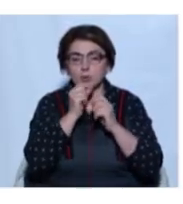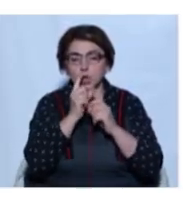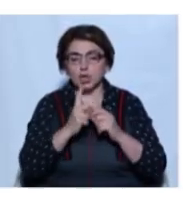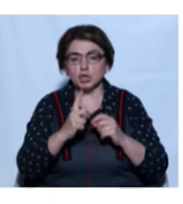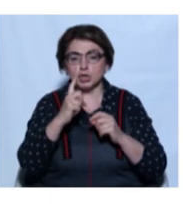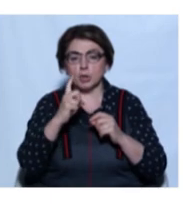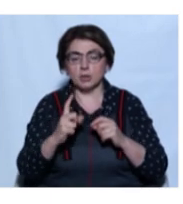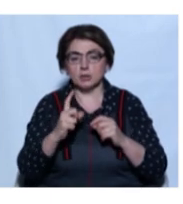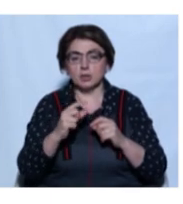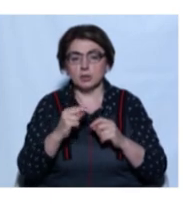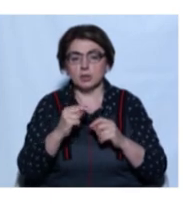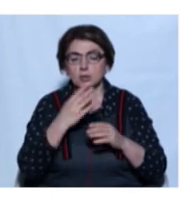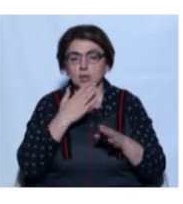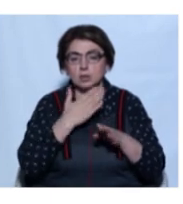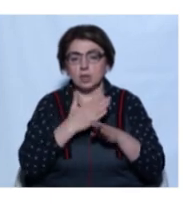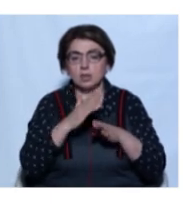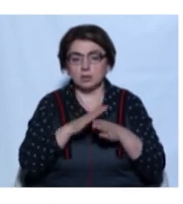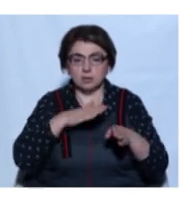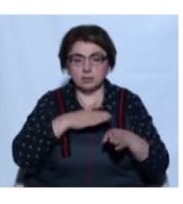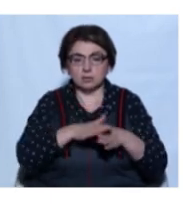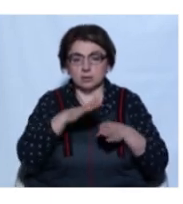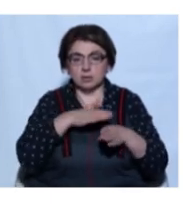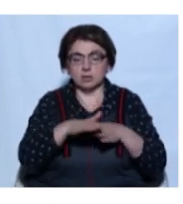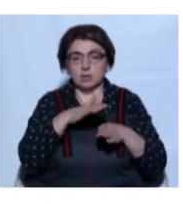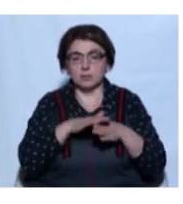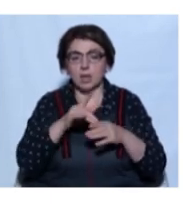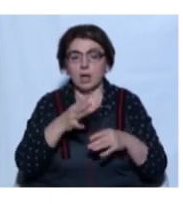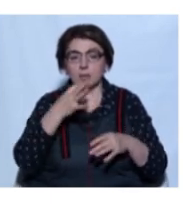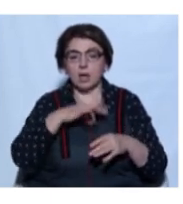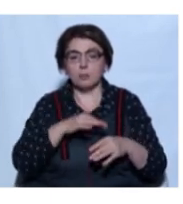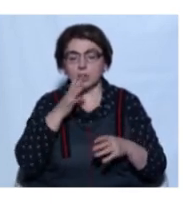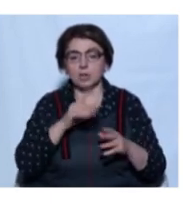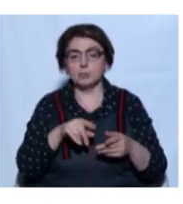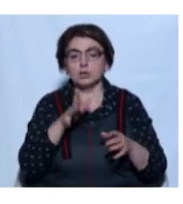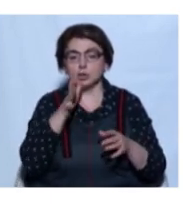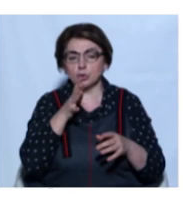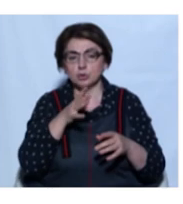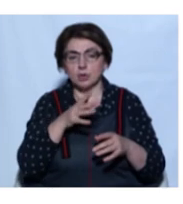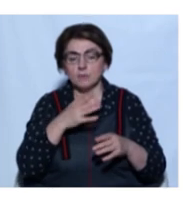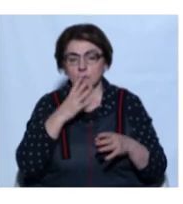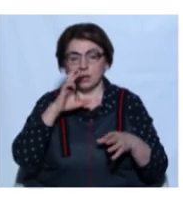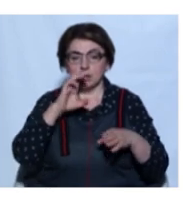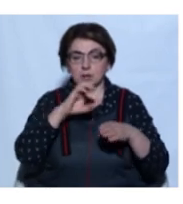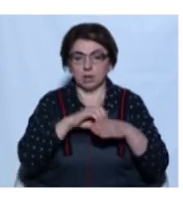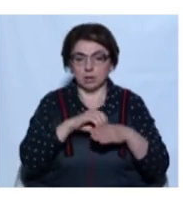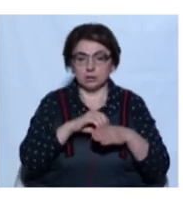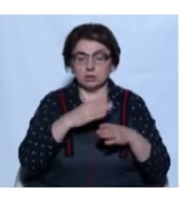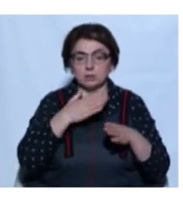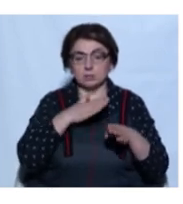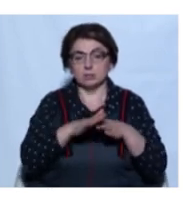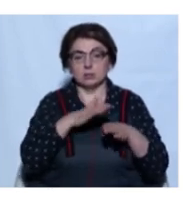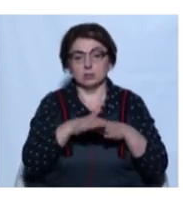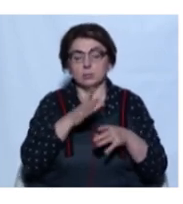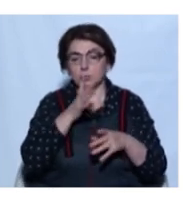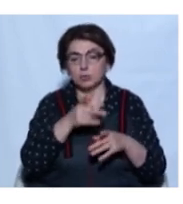და თან ილესება აი ამ მოხმარების პროცესში, რომ გატეხავს, თან ლესვის